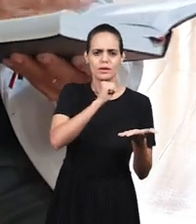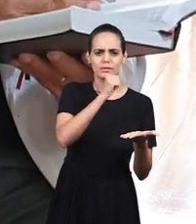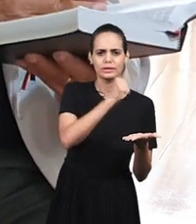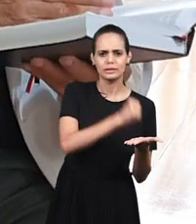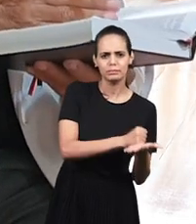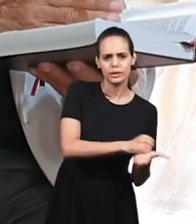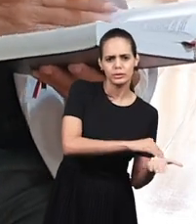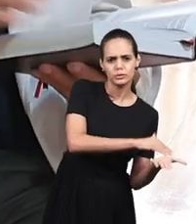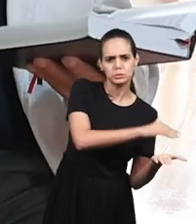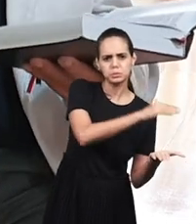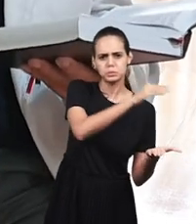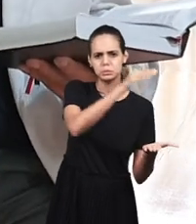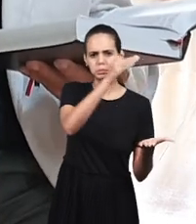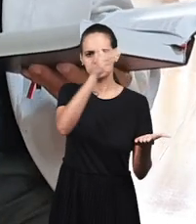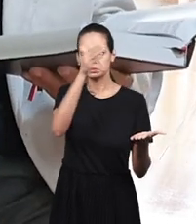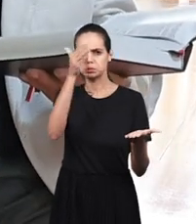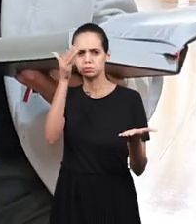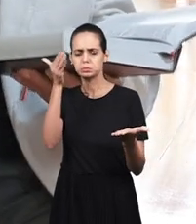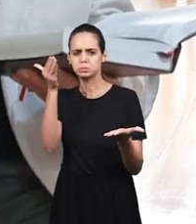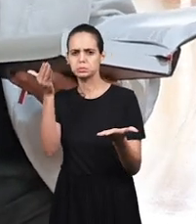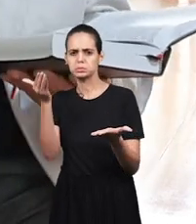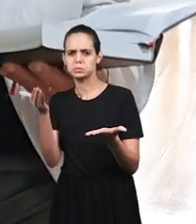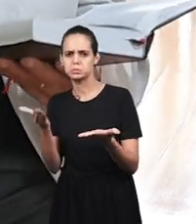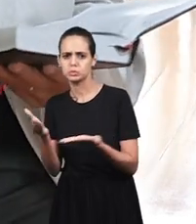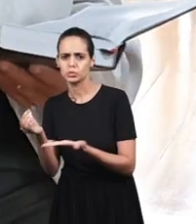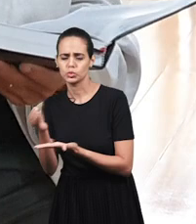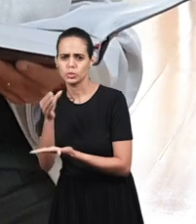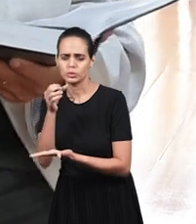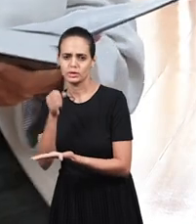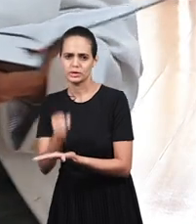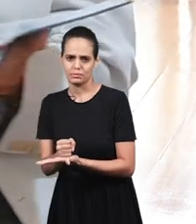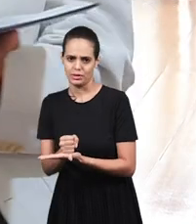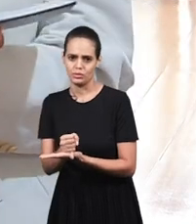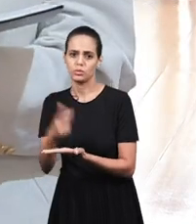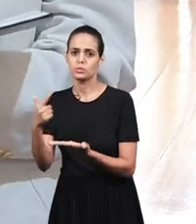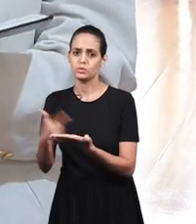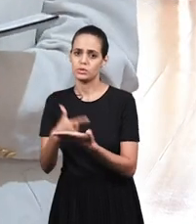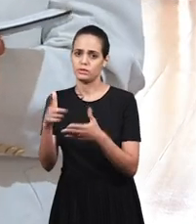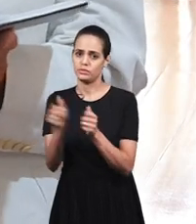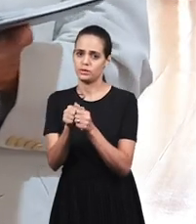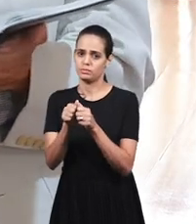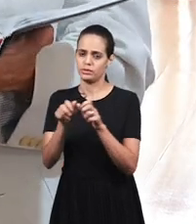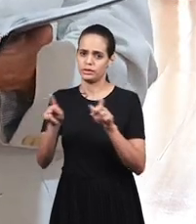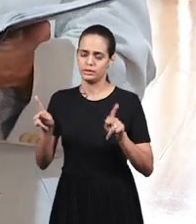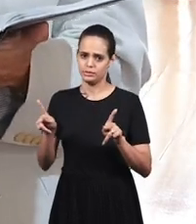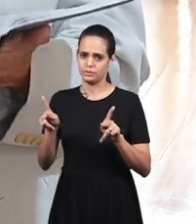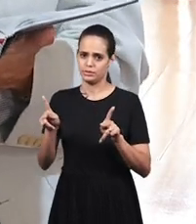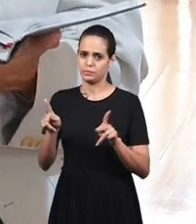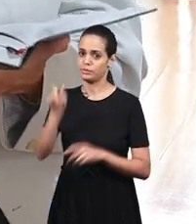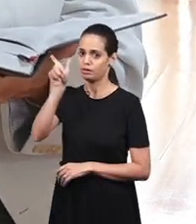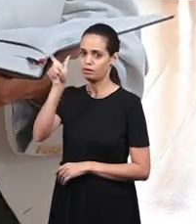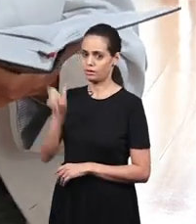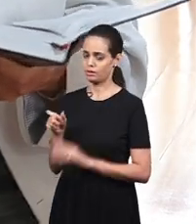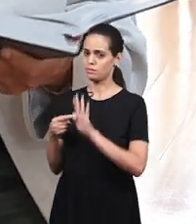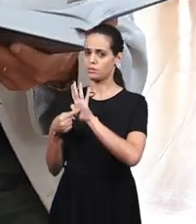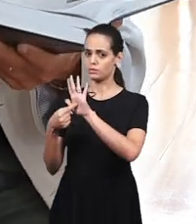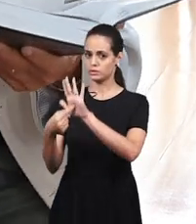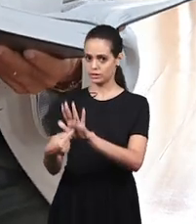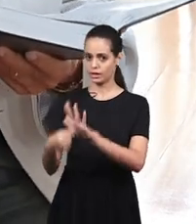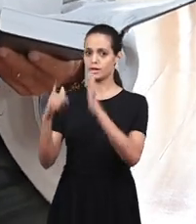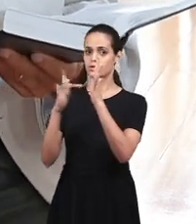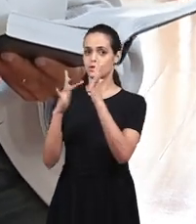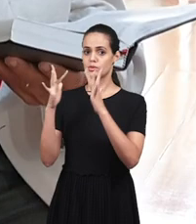библейской, в Ветхом Завете, до книги Откровения, когда вы посмотрите на